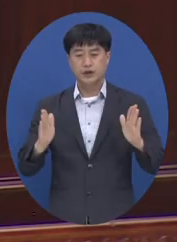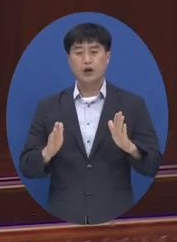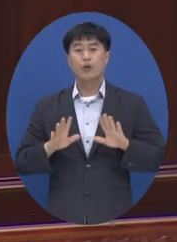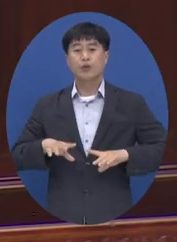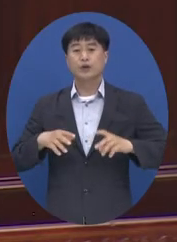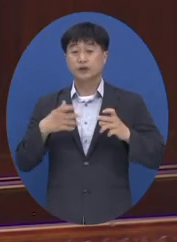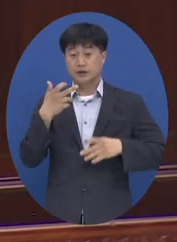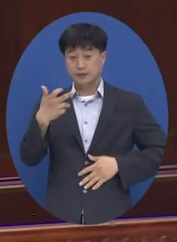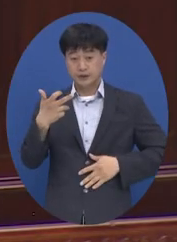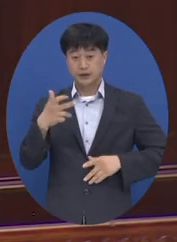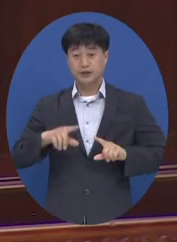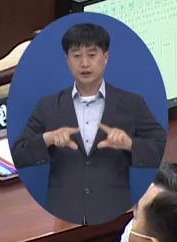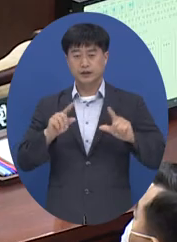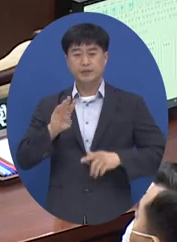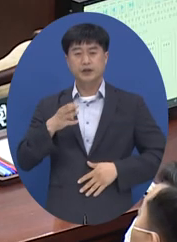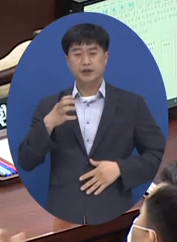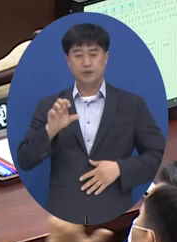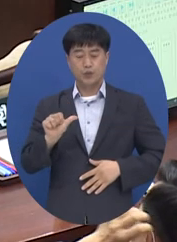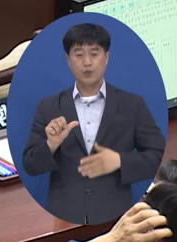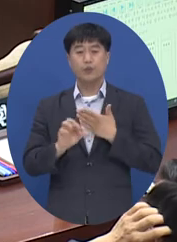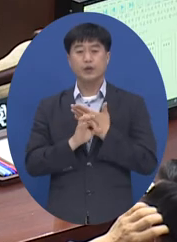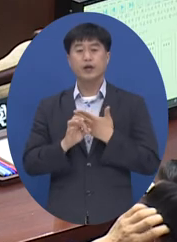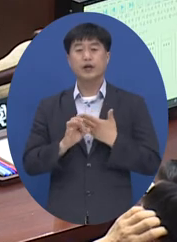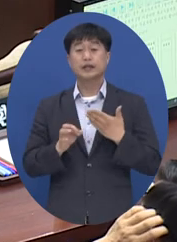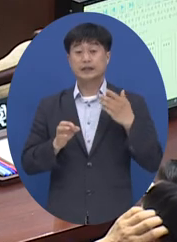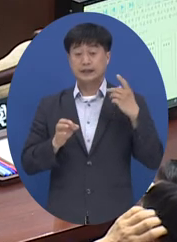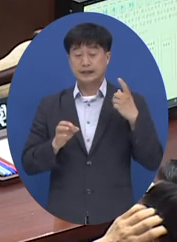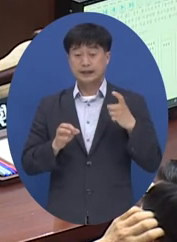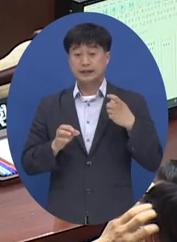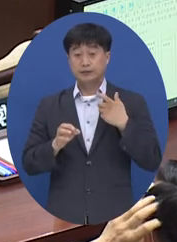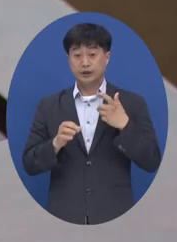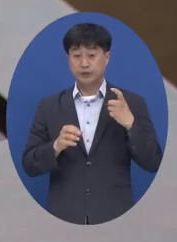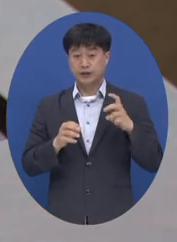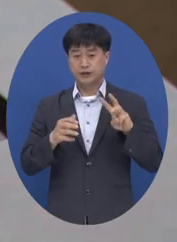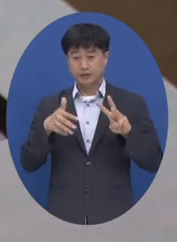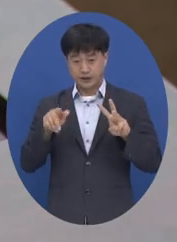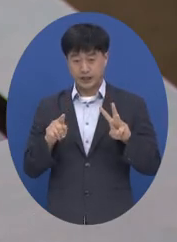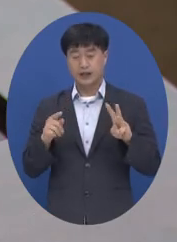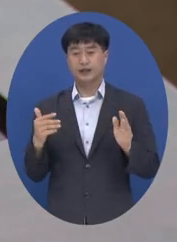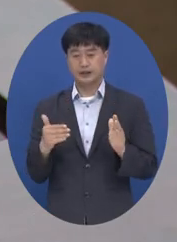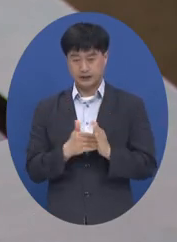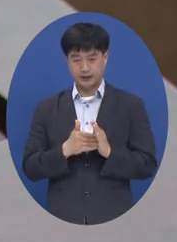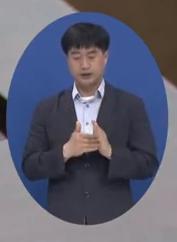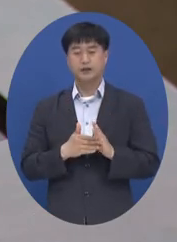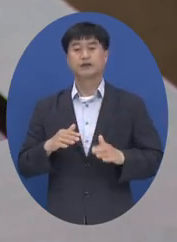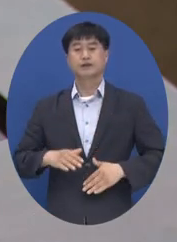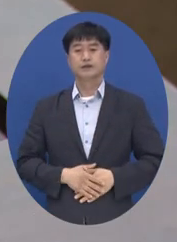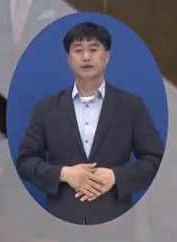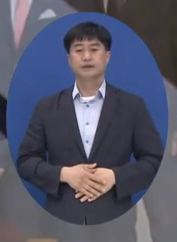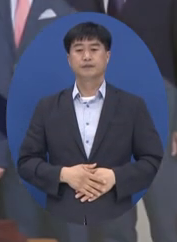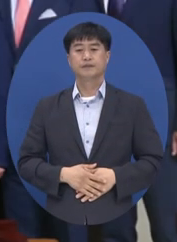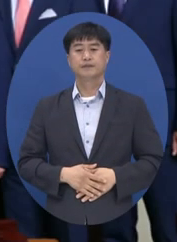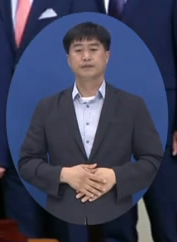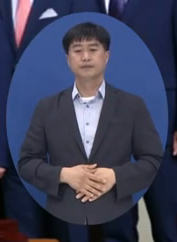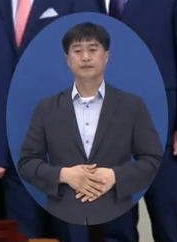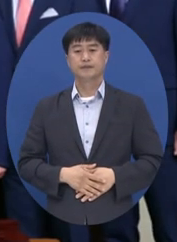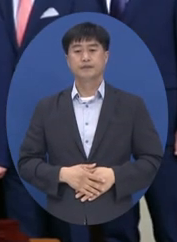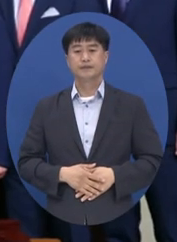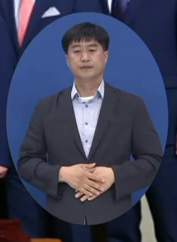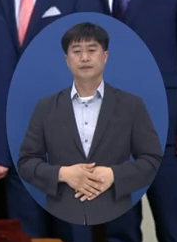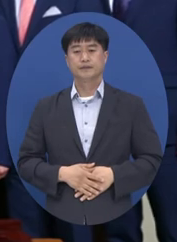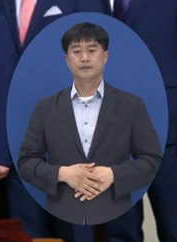오늘 17일 제 345회 임시회 3차 본회의를 끝으로 이번 회의를 마칠 계획입니다 경주 tv